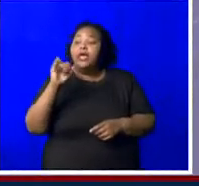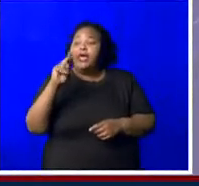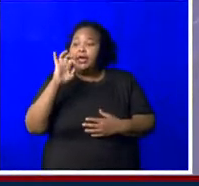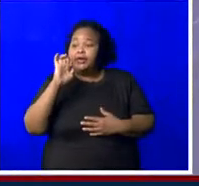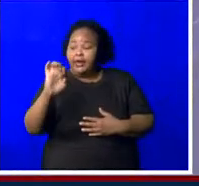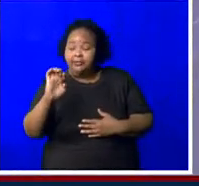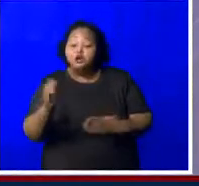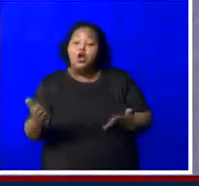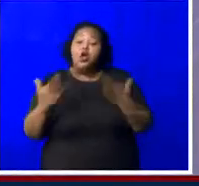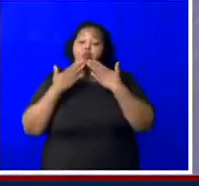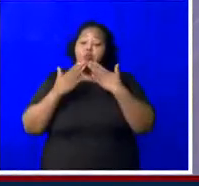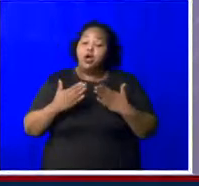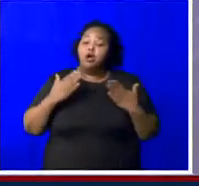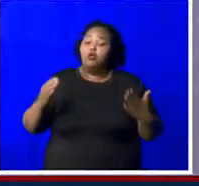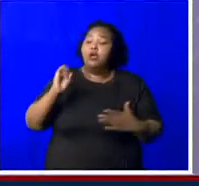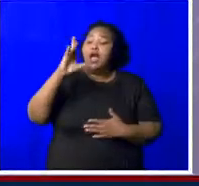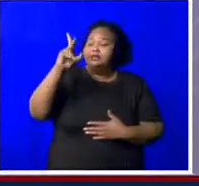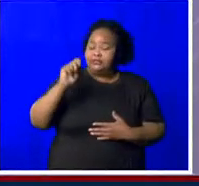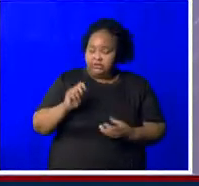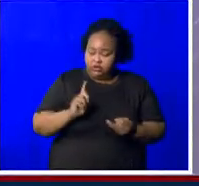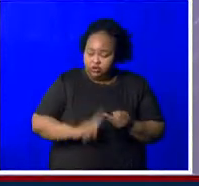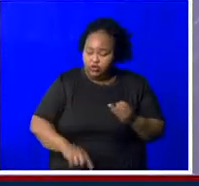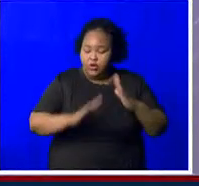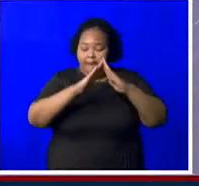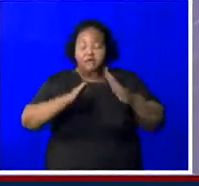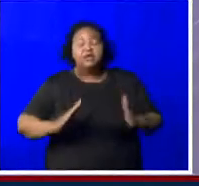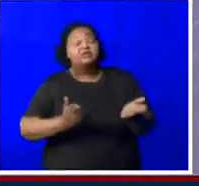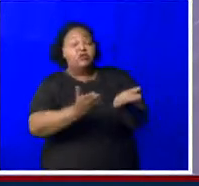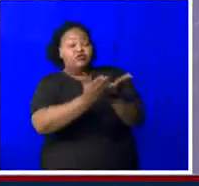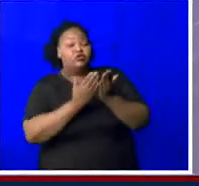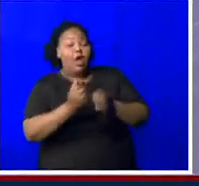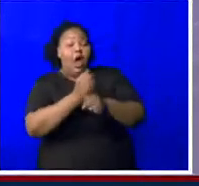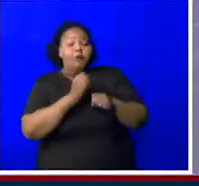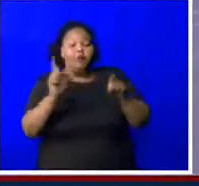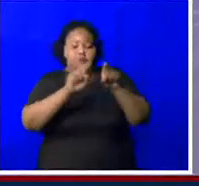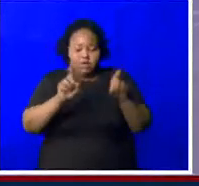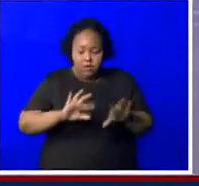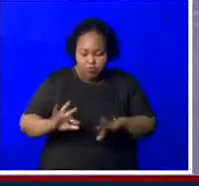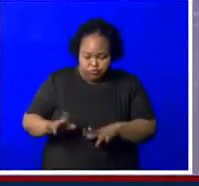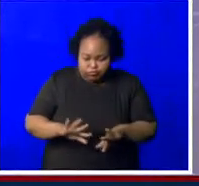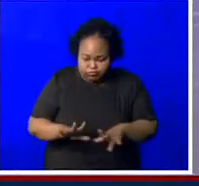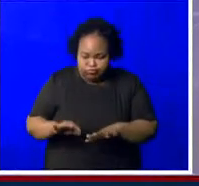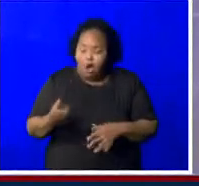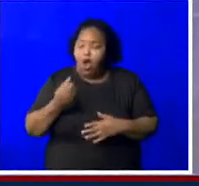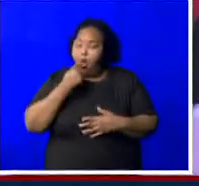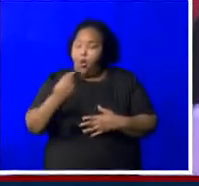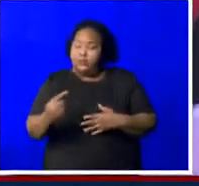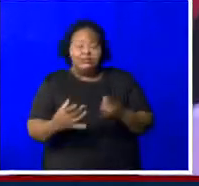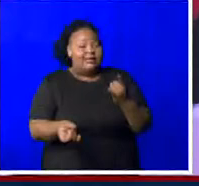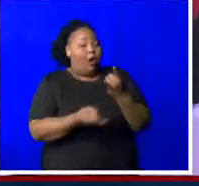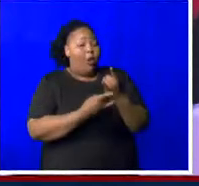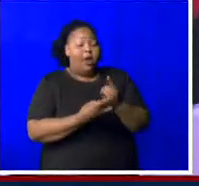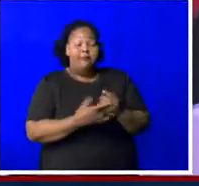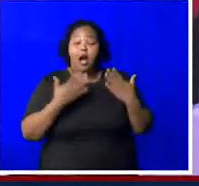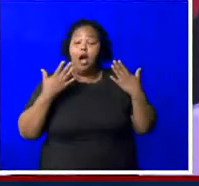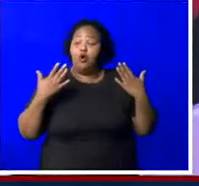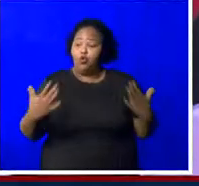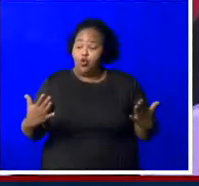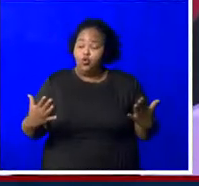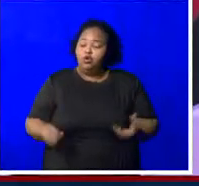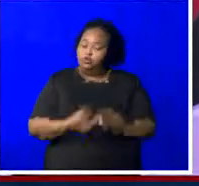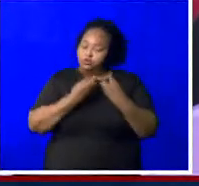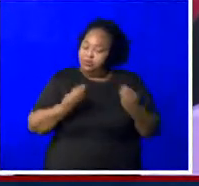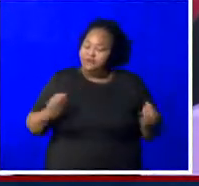etiko letekwatisa kanye nelitiko letemfundo ngalesipho wathi lokhu kutawulekelela kakhulu ekuvuseteleleni ishisekelo